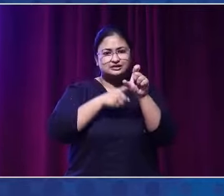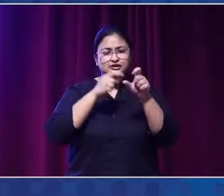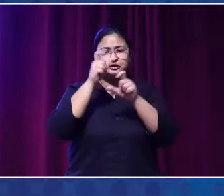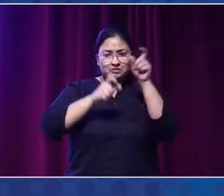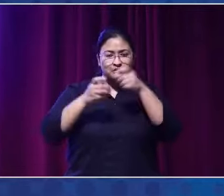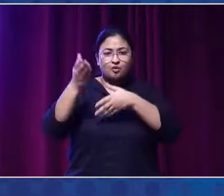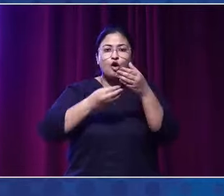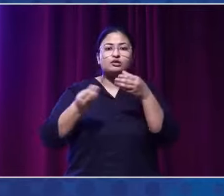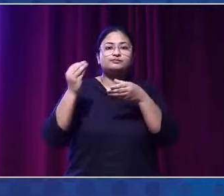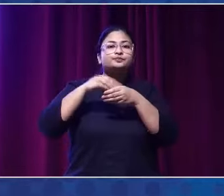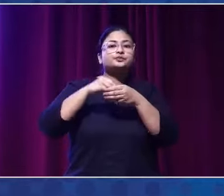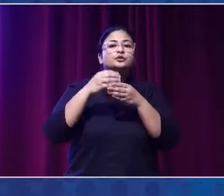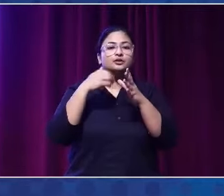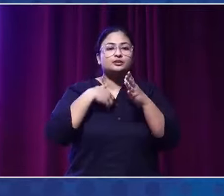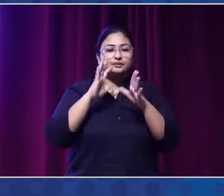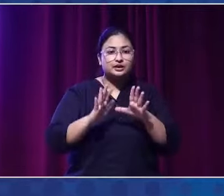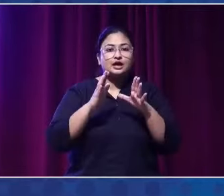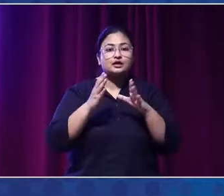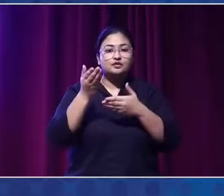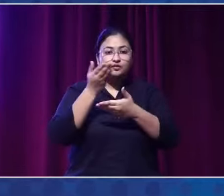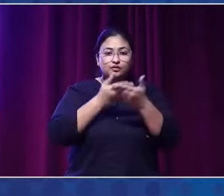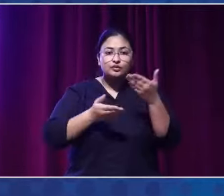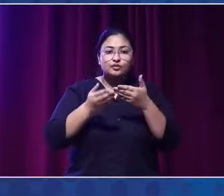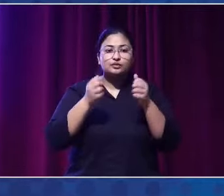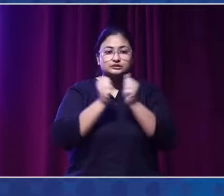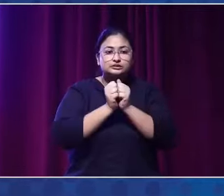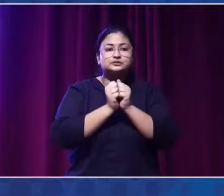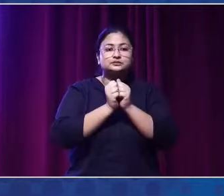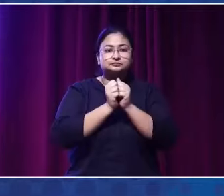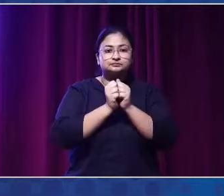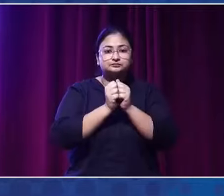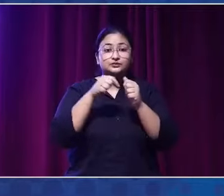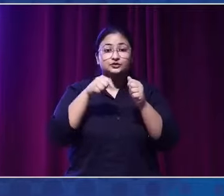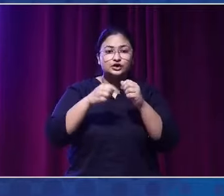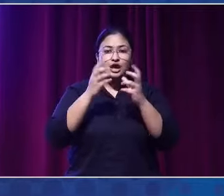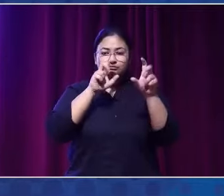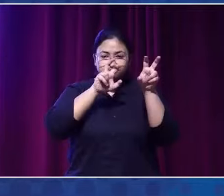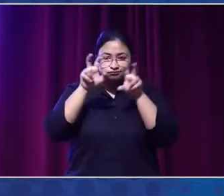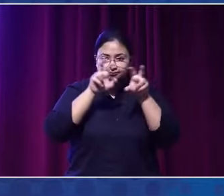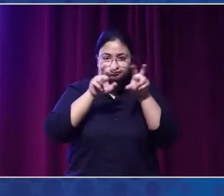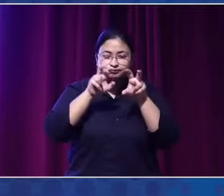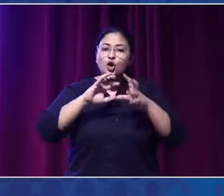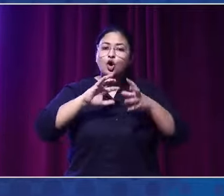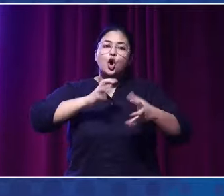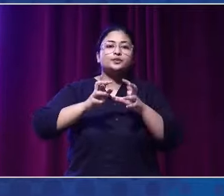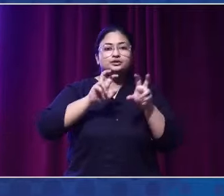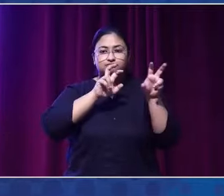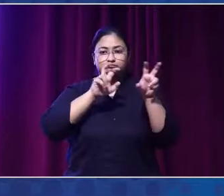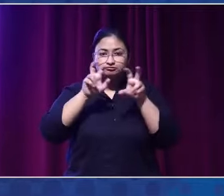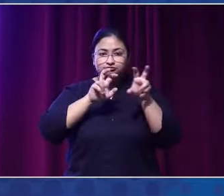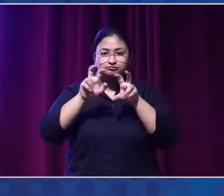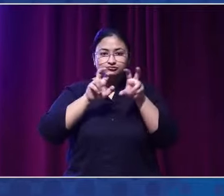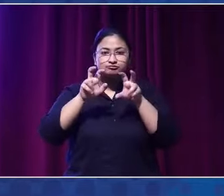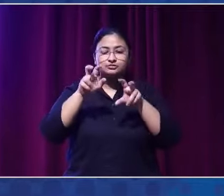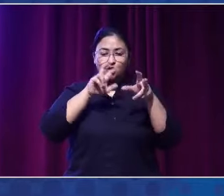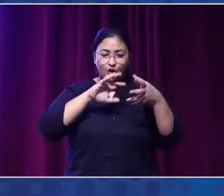सिस्टम. देयर इज अ मेथड इन विच व्हाई इट इज हैपनिंग. इट्स अ मॉनिटरिंग विच हैपेंस ऑटोमेटिकली ऑन दैट ईएसएमएस सिस्टम